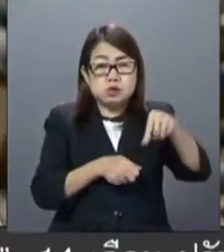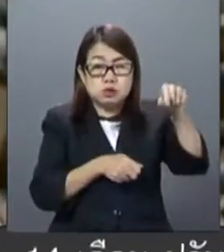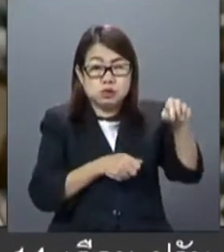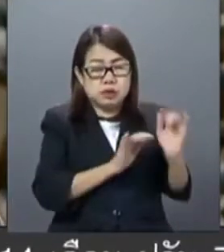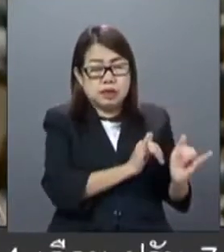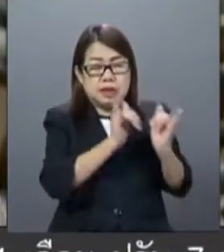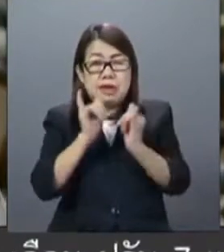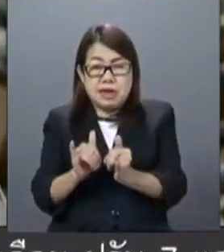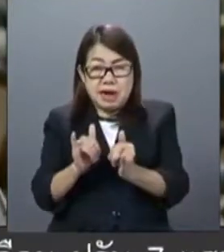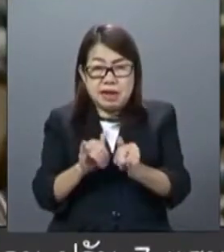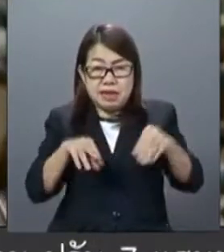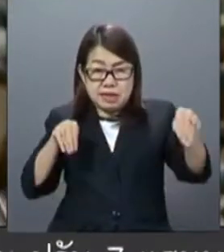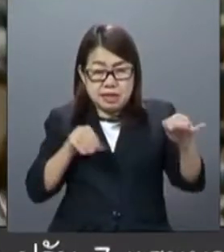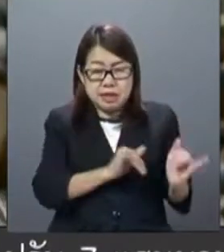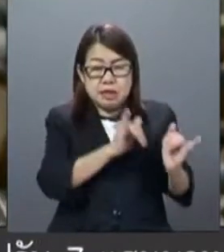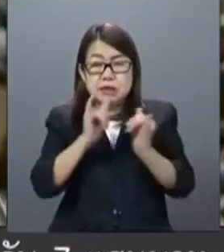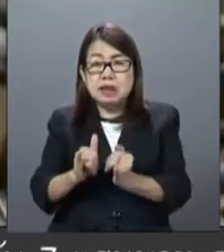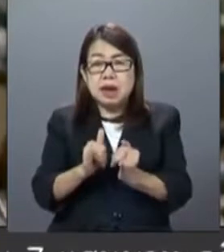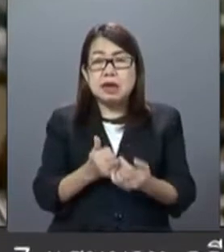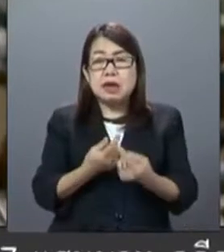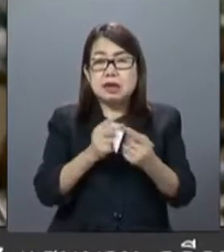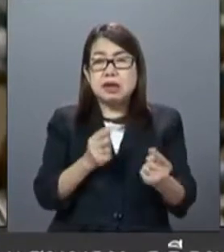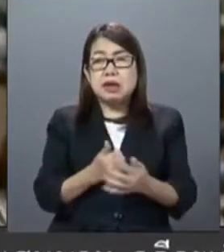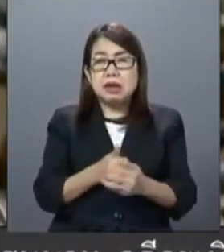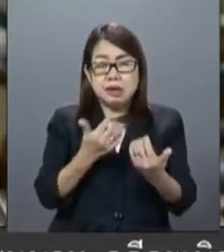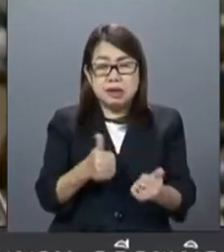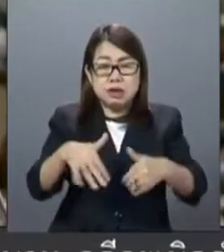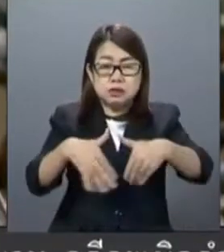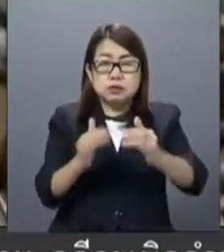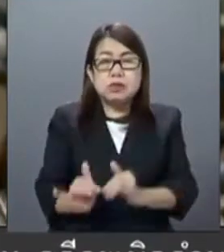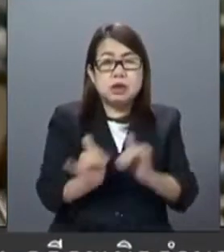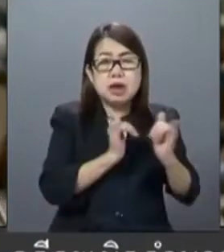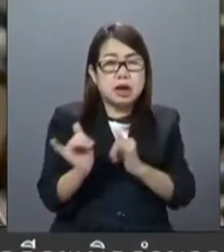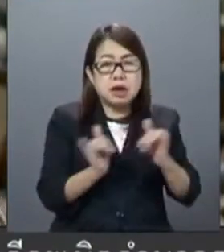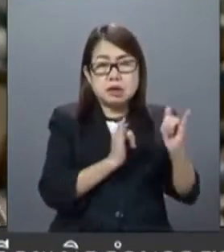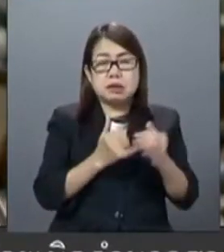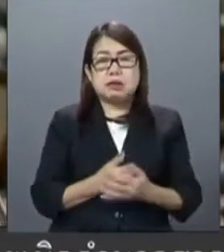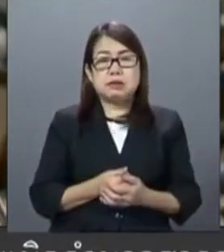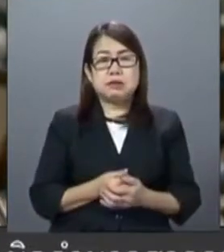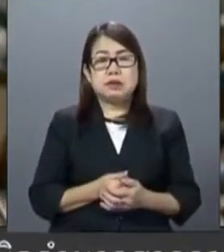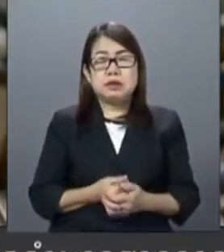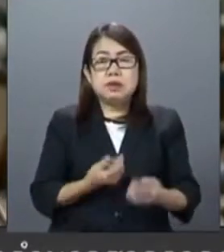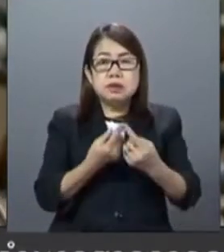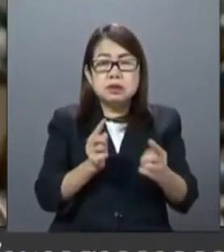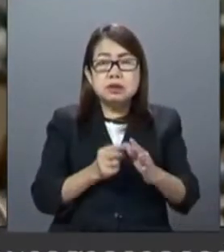้นี้ uniqueness ไมสม understandingอตแล้ว พลกไดมมต่ลุกการโค